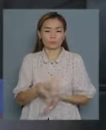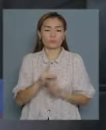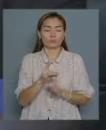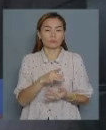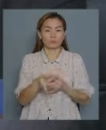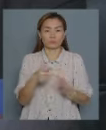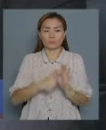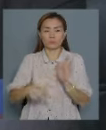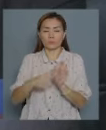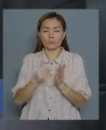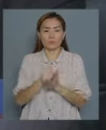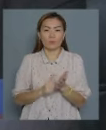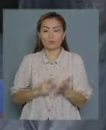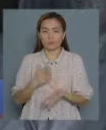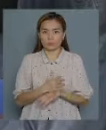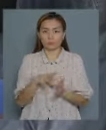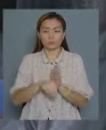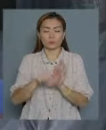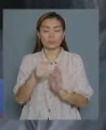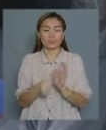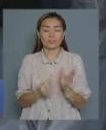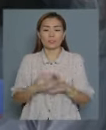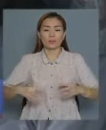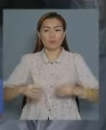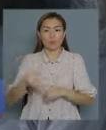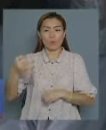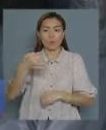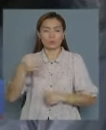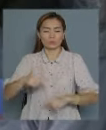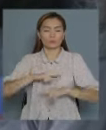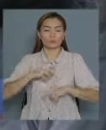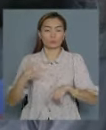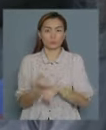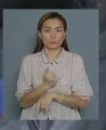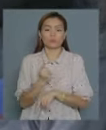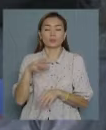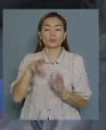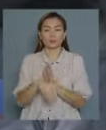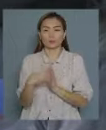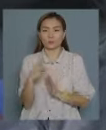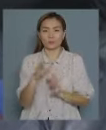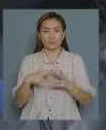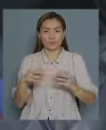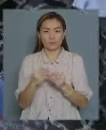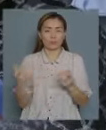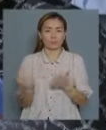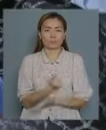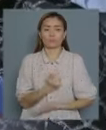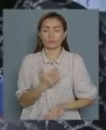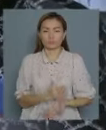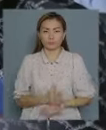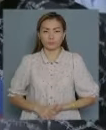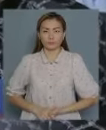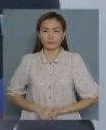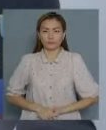аймақтарынан 77 өтінім келіп түскен. 16 отбасы облыстық кезеңге жолдама алып, оның ішінде 4 отбасы топ жарып жеңімпаз